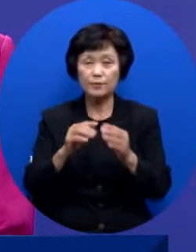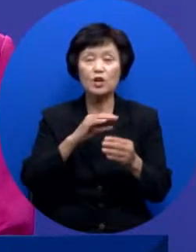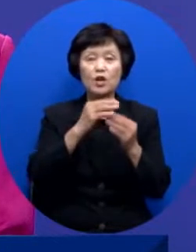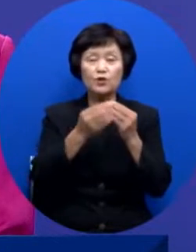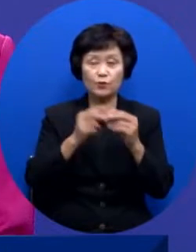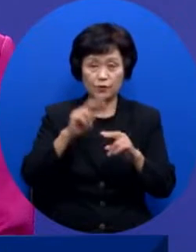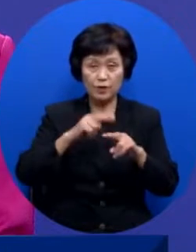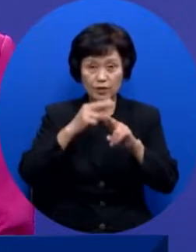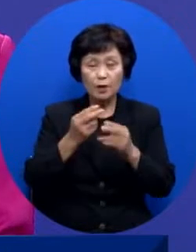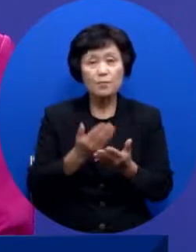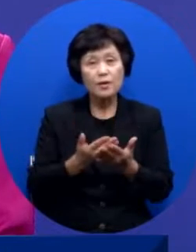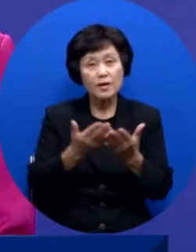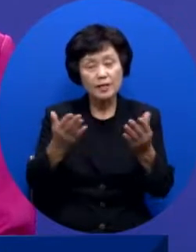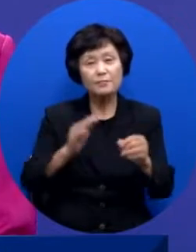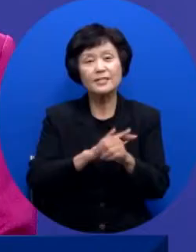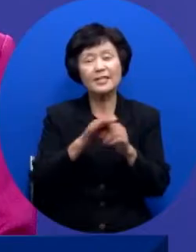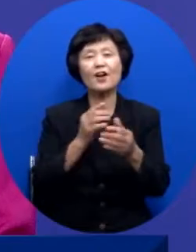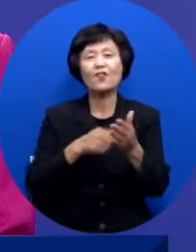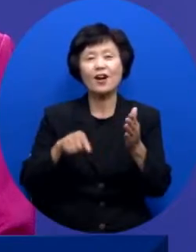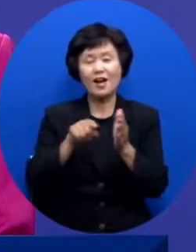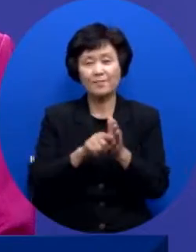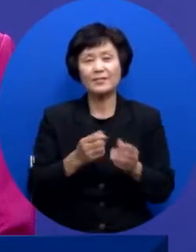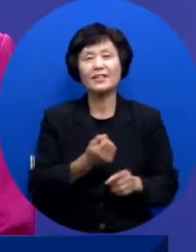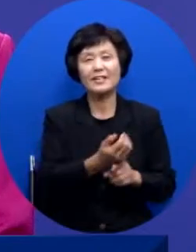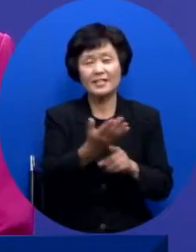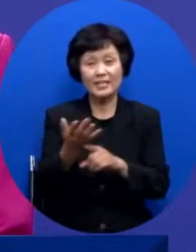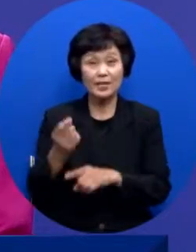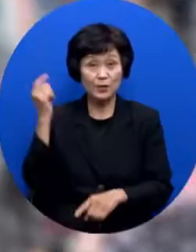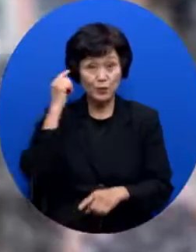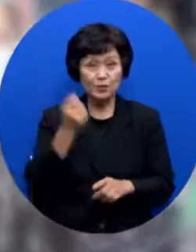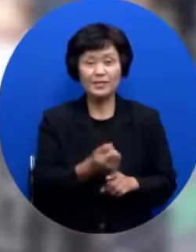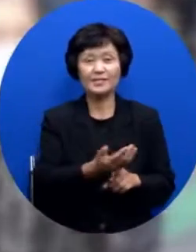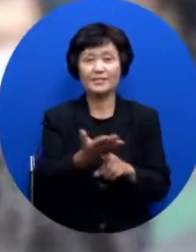따뜻한 사랑도 함께 전했는데요. 김인혜 기자입니다.